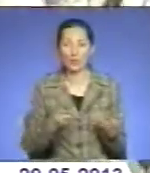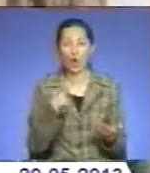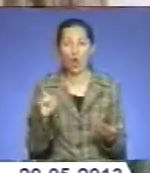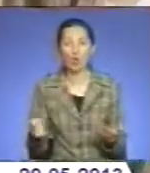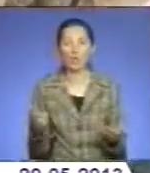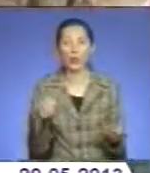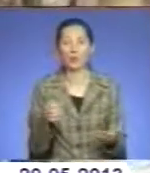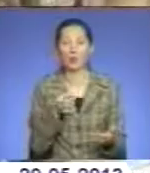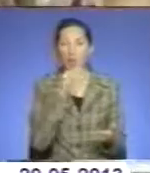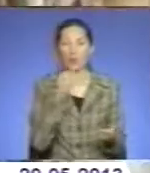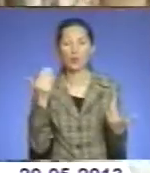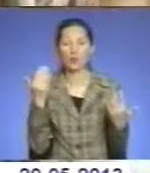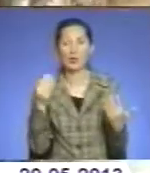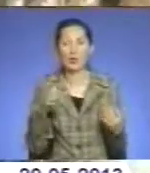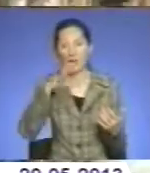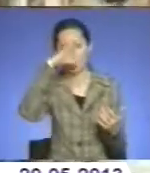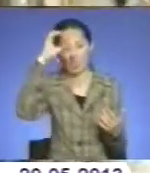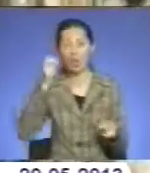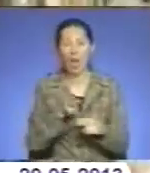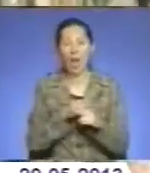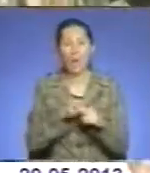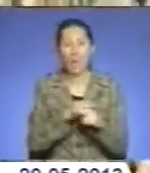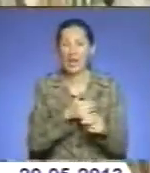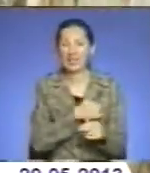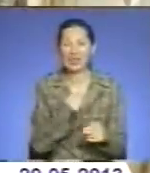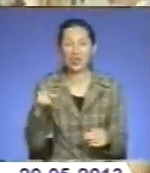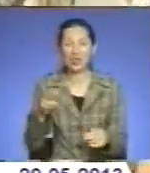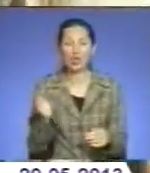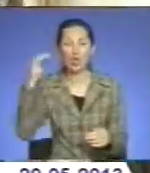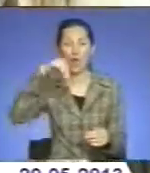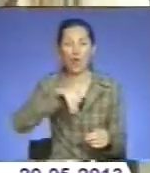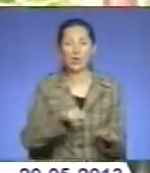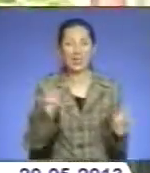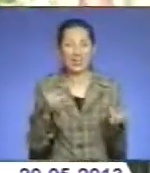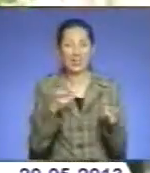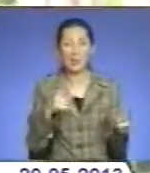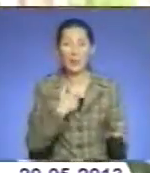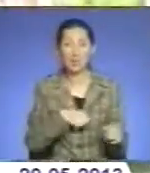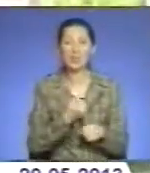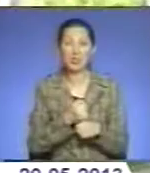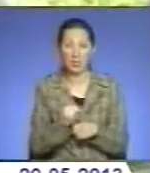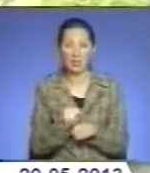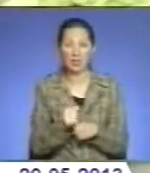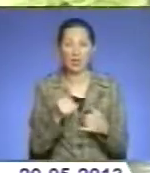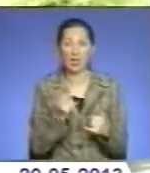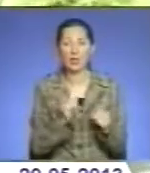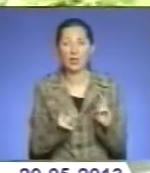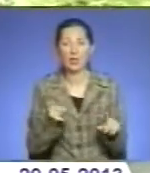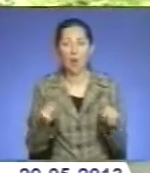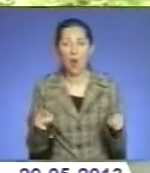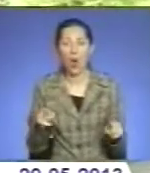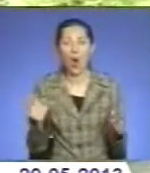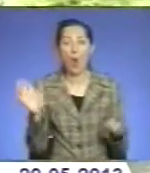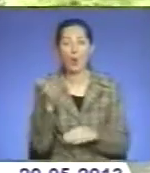полюбляє відпочивати в нічних клубах, а не хоче ходити в гори, то не варто себе змушувати. Для декого навіть прогулянки і спілкування з